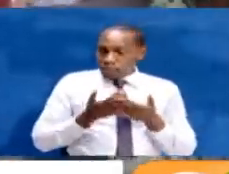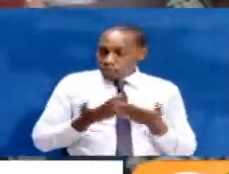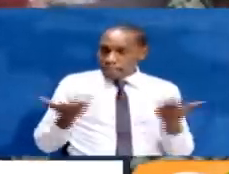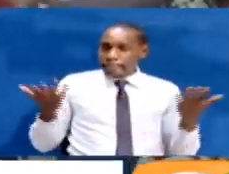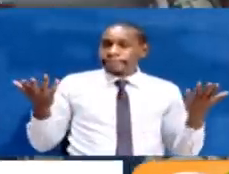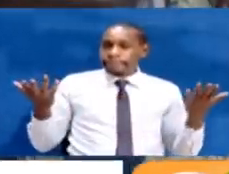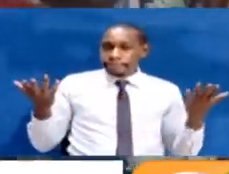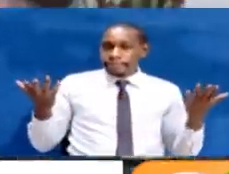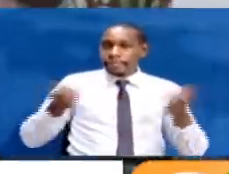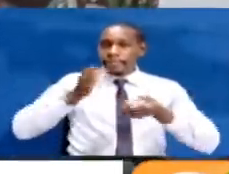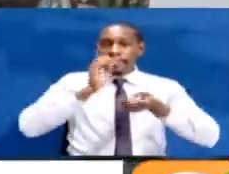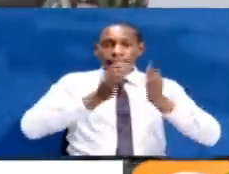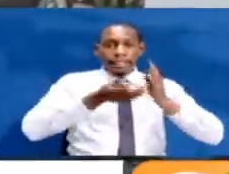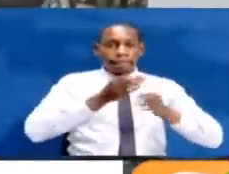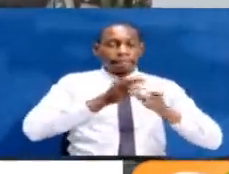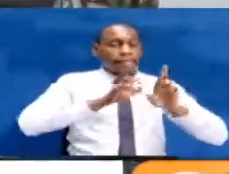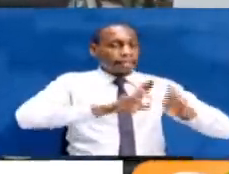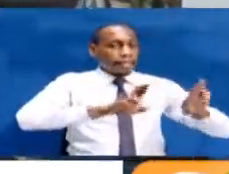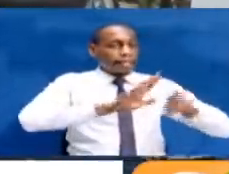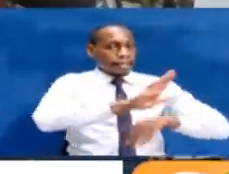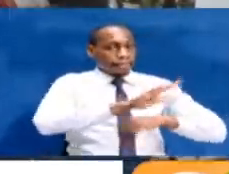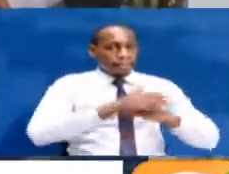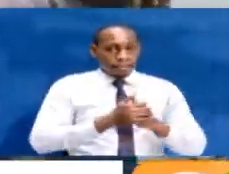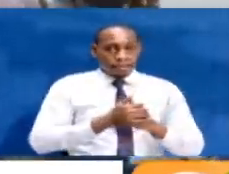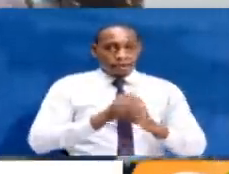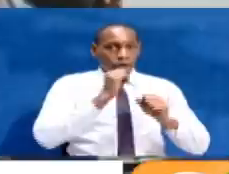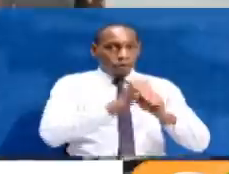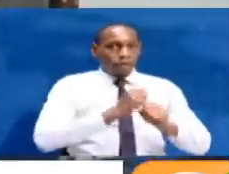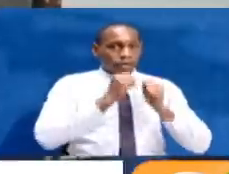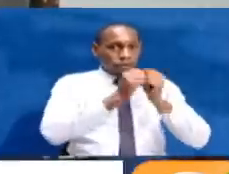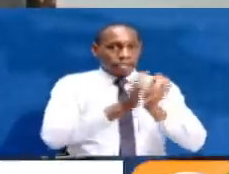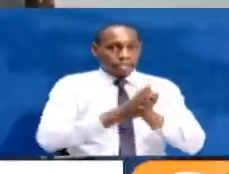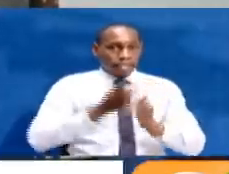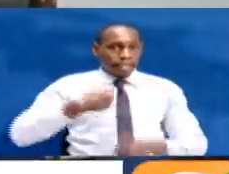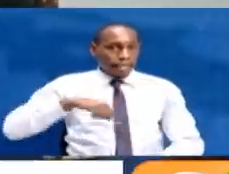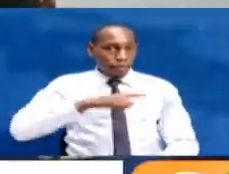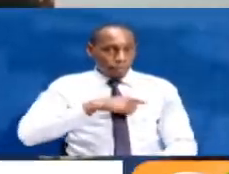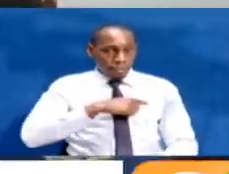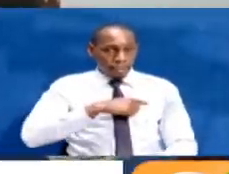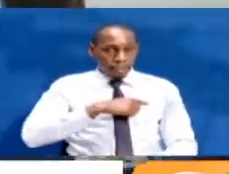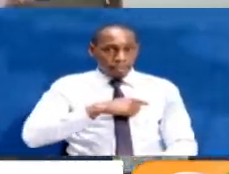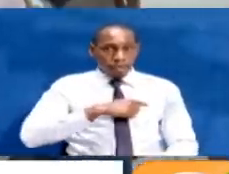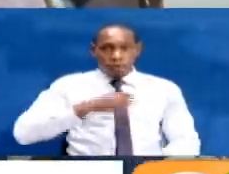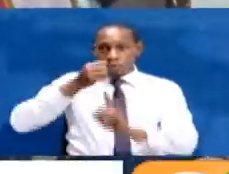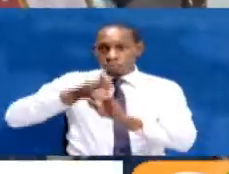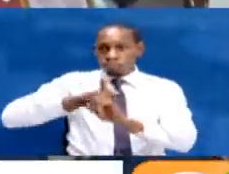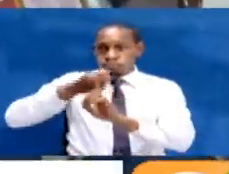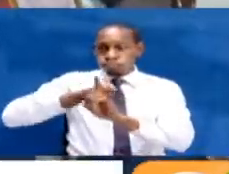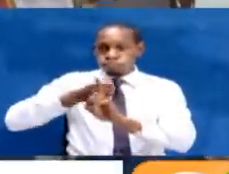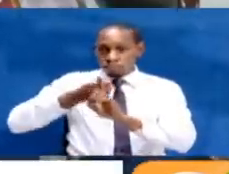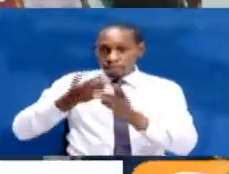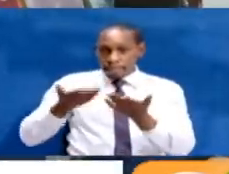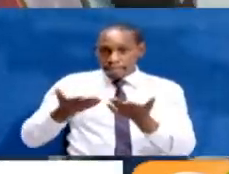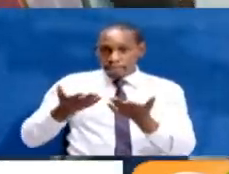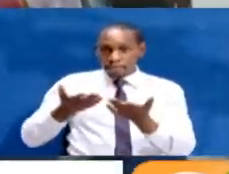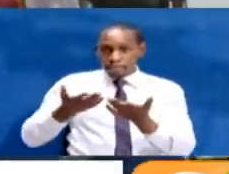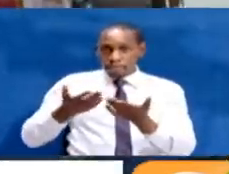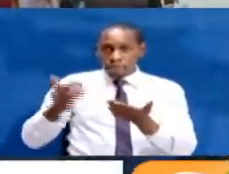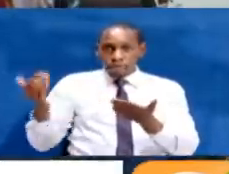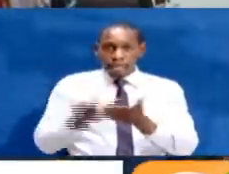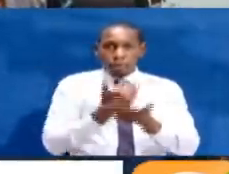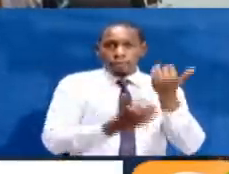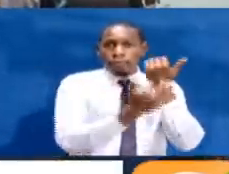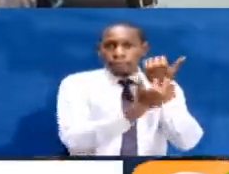yeyote kama hako tayari kushirikiana za sisi katika harakati hii ya